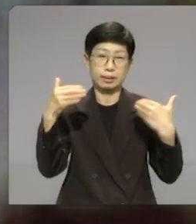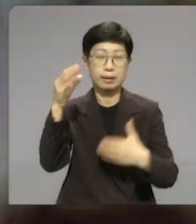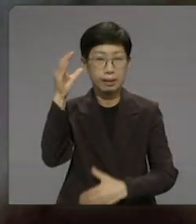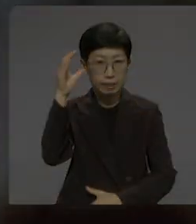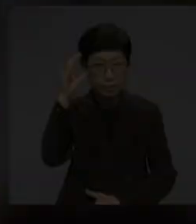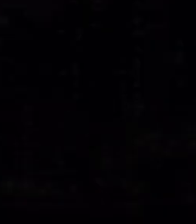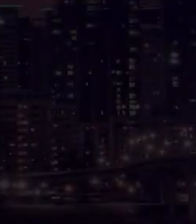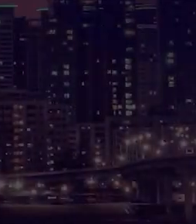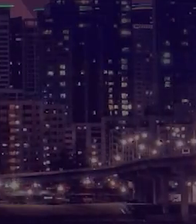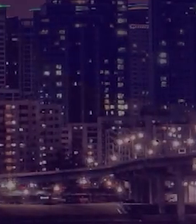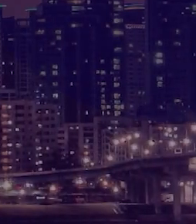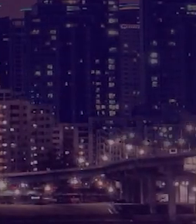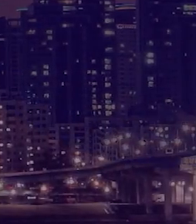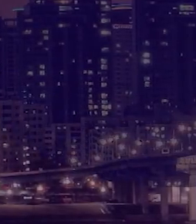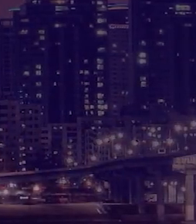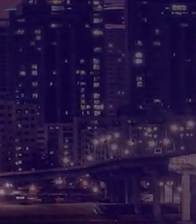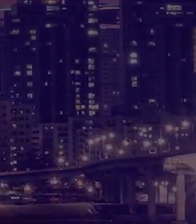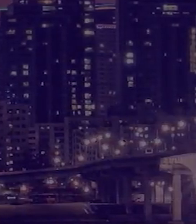봅니다